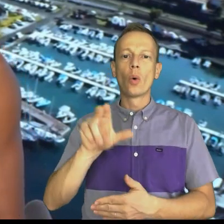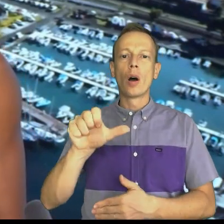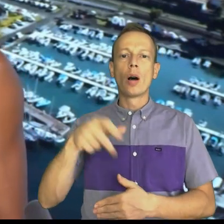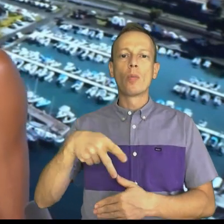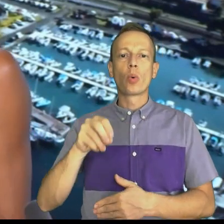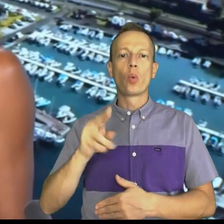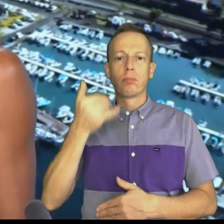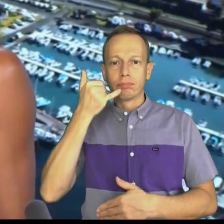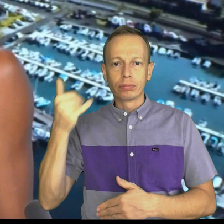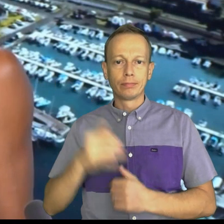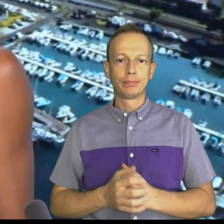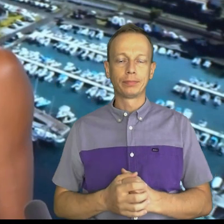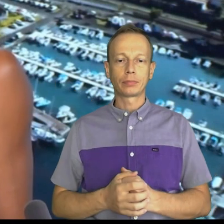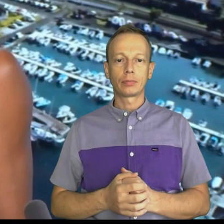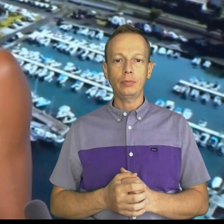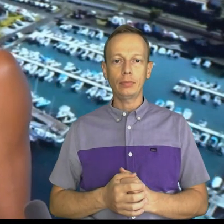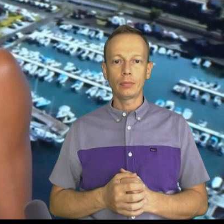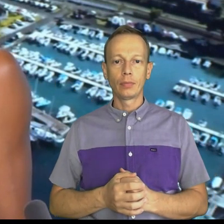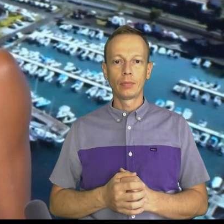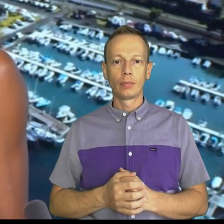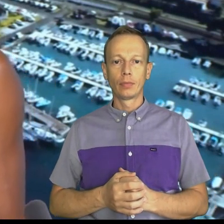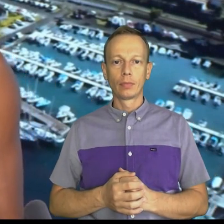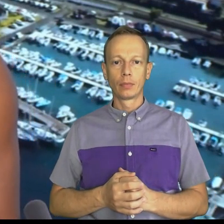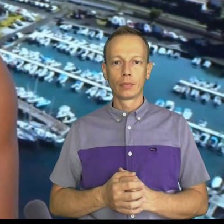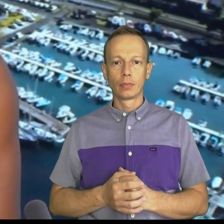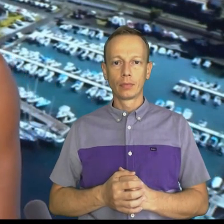il est en direct de Ouapo, joint par téléphone, bien sûr.